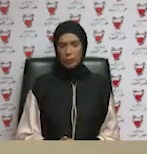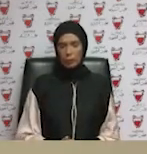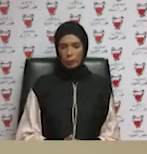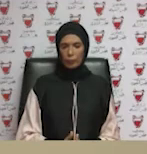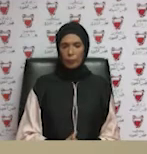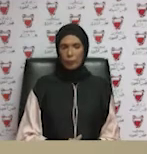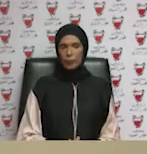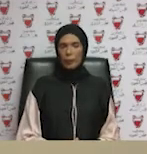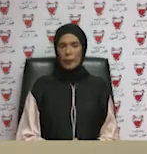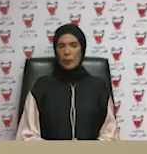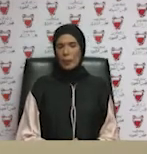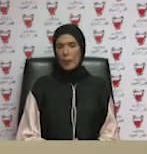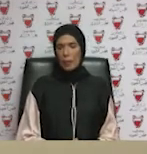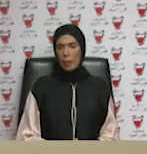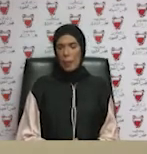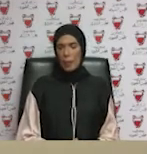الممتاز الحقيقة.